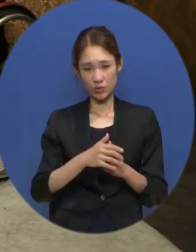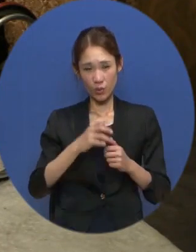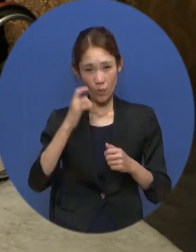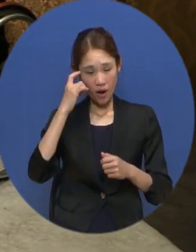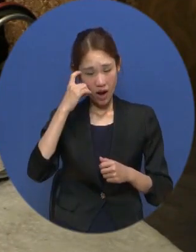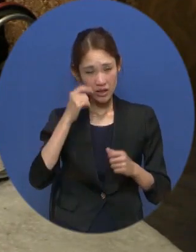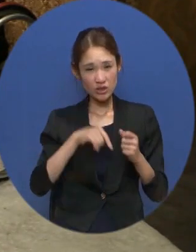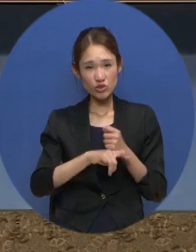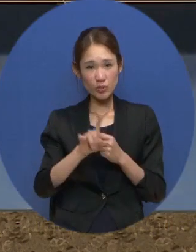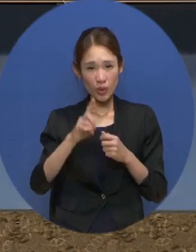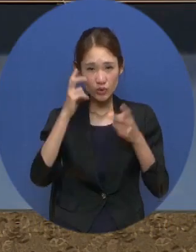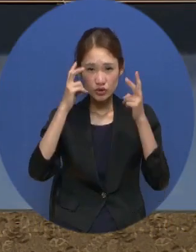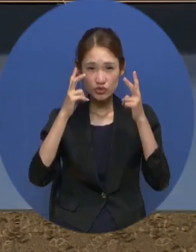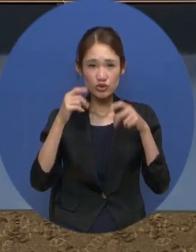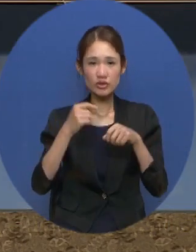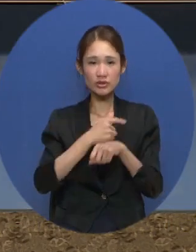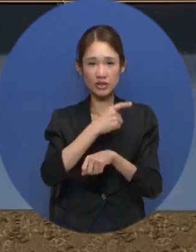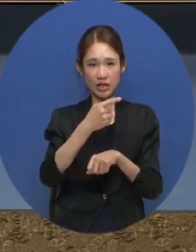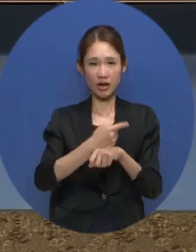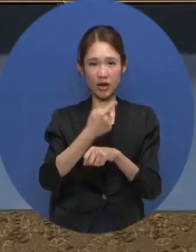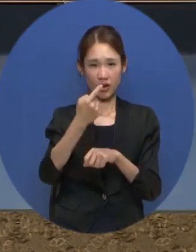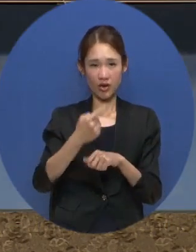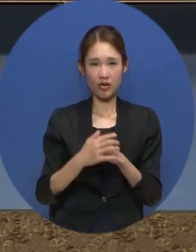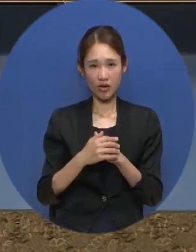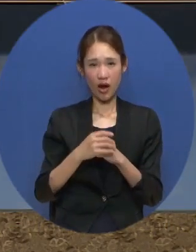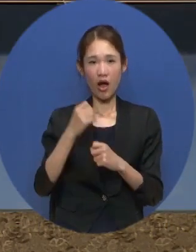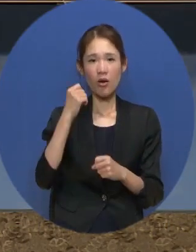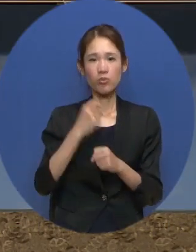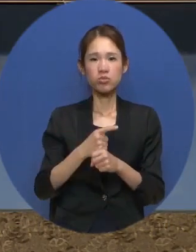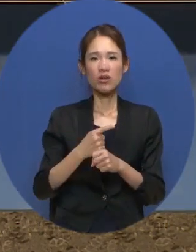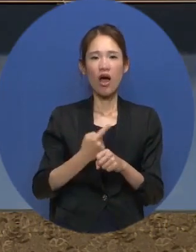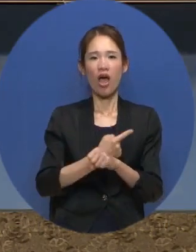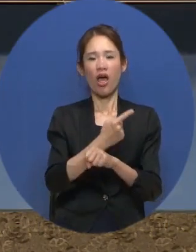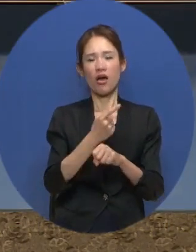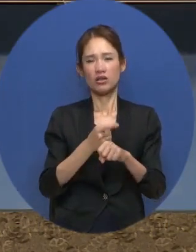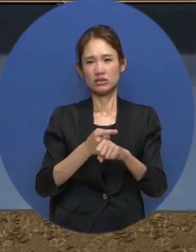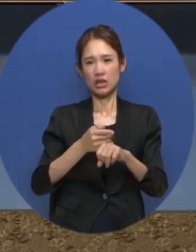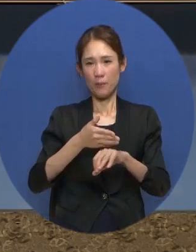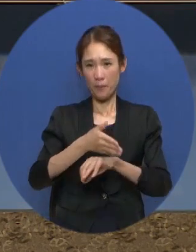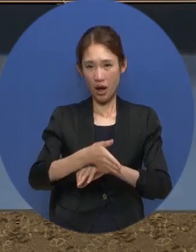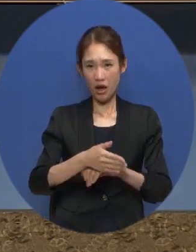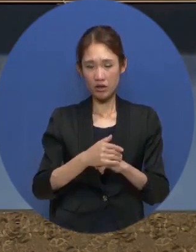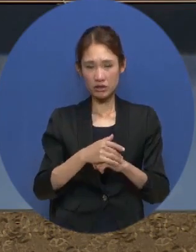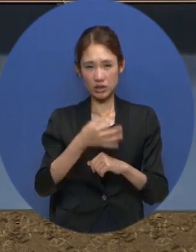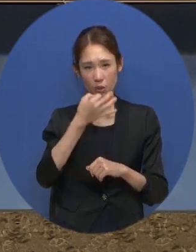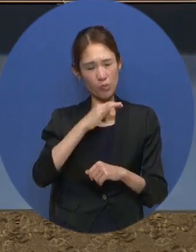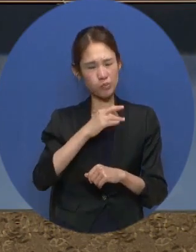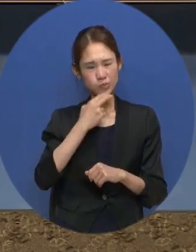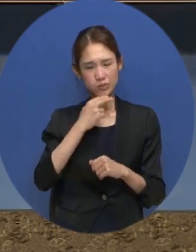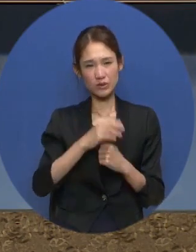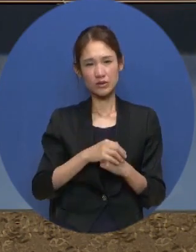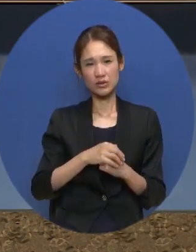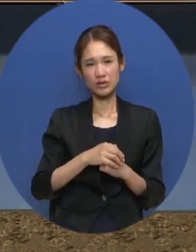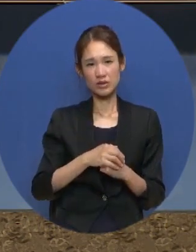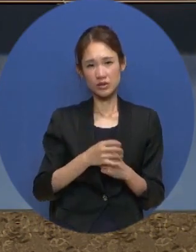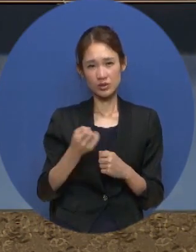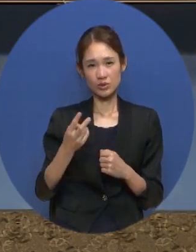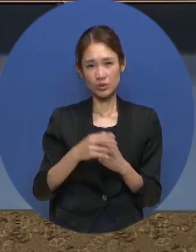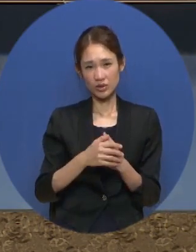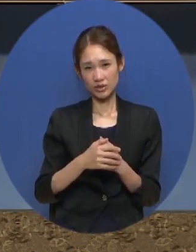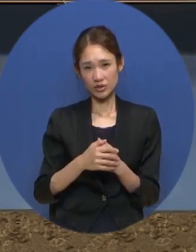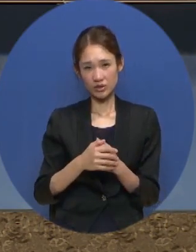1시간 와가지고 근무하고 하면 벌써 1시간 늦잖아요. 그렇죠. 비효율적이죠. 비효율적입니다. 그리고